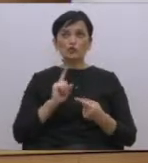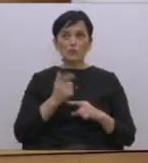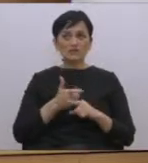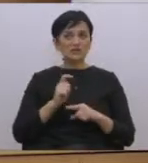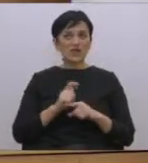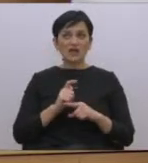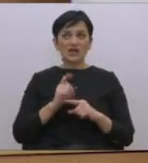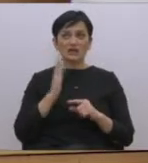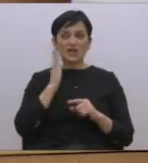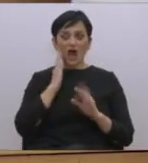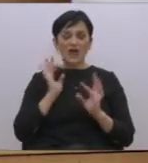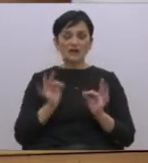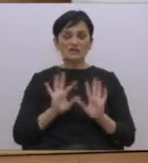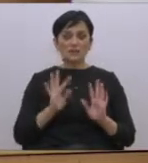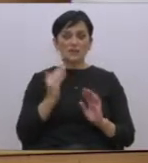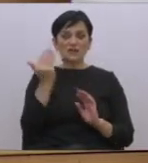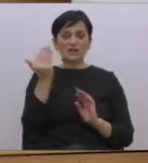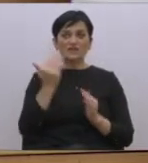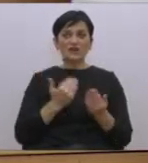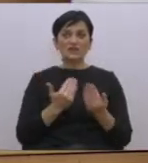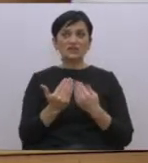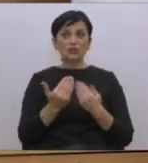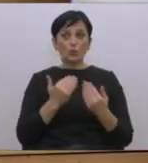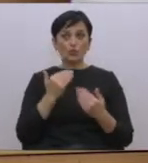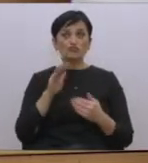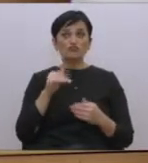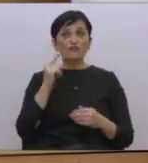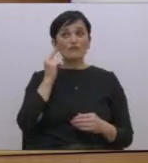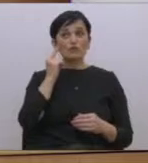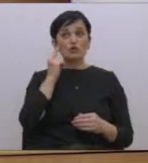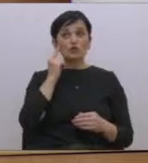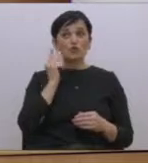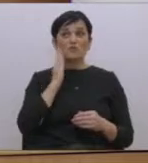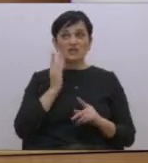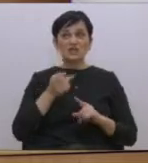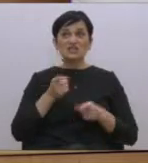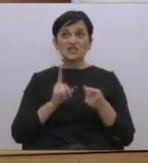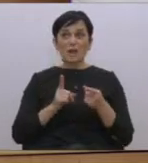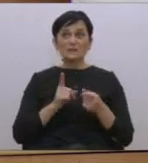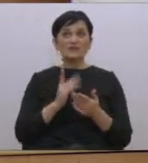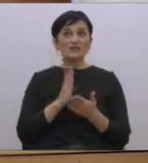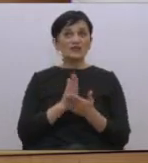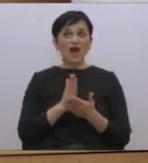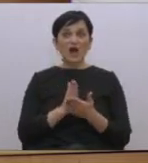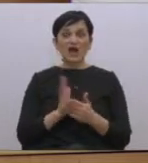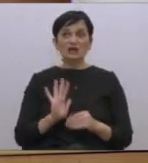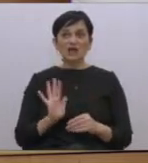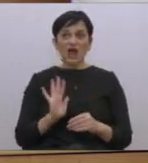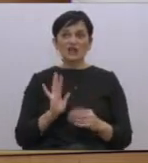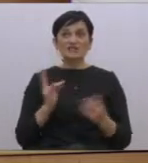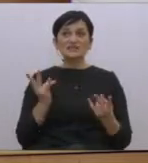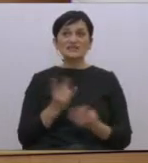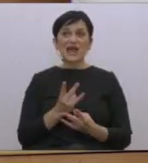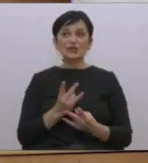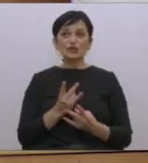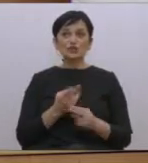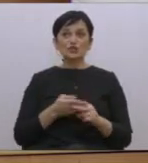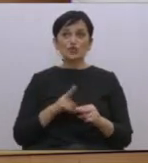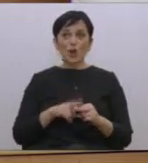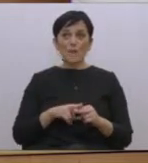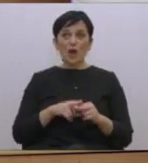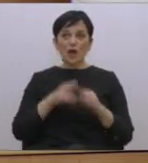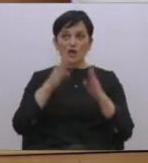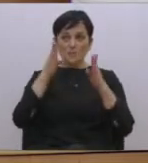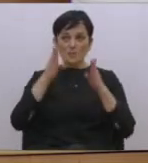zalian arasamartlianiia tkveni damokidebuleba, tumtsa vpikrob rom namdvilad araris saciro amis